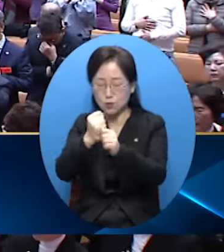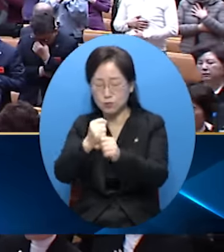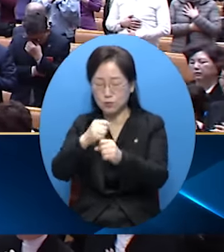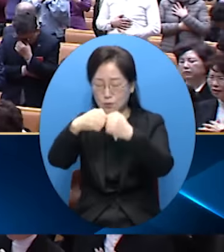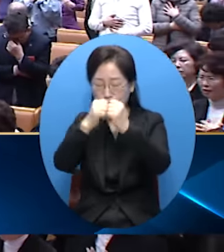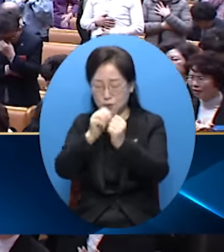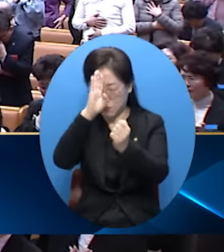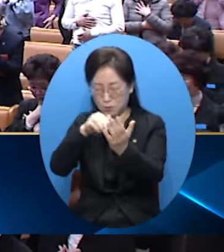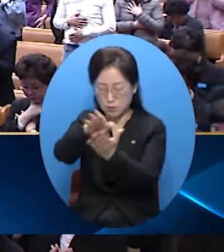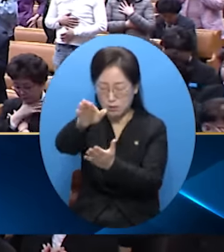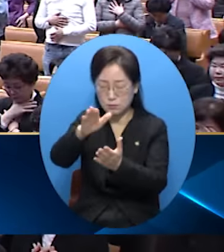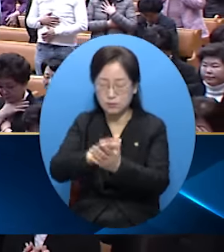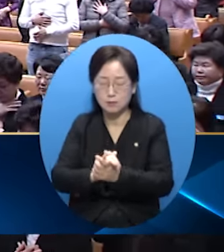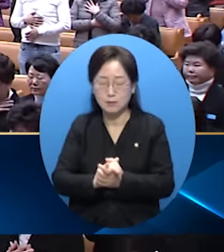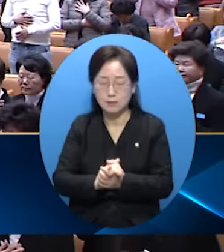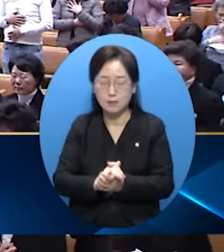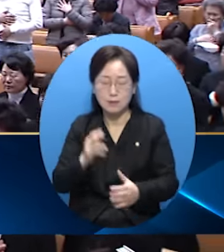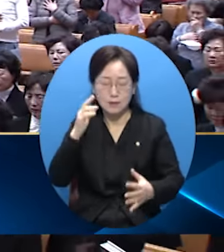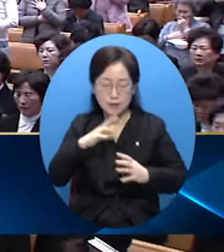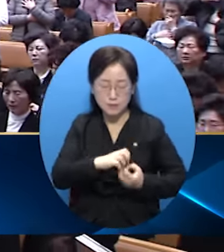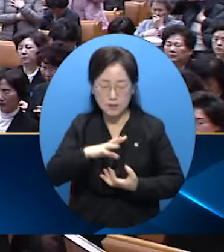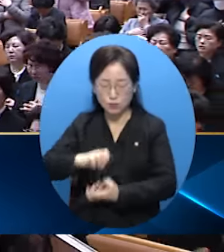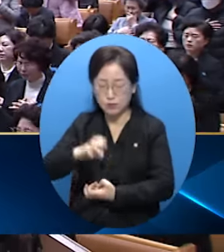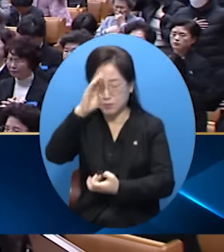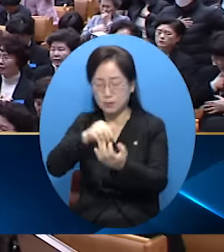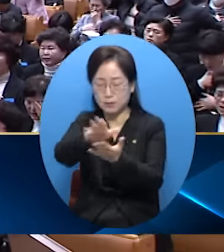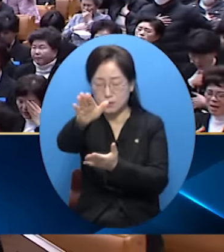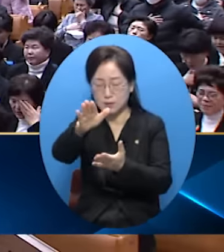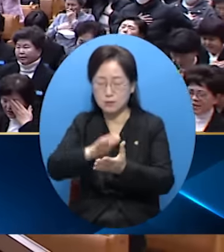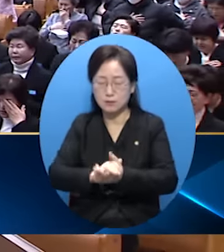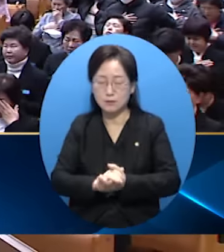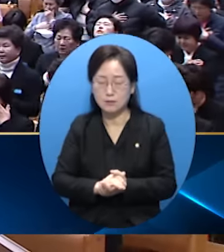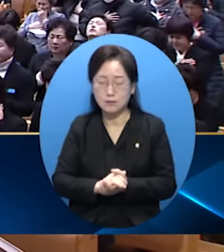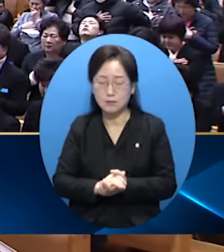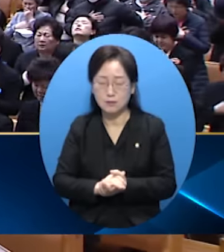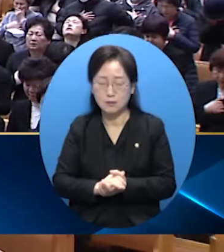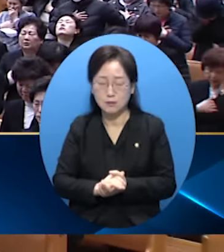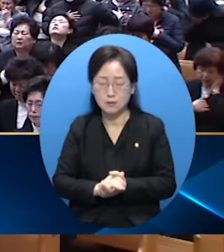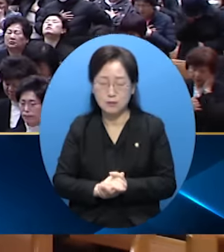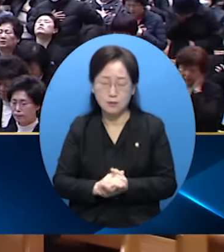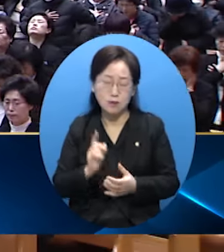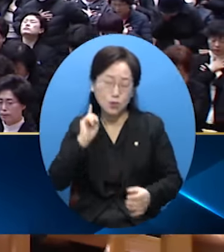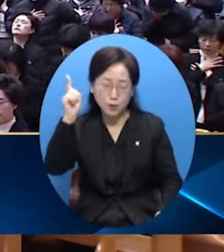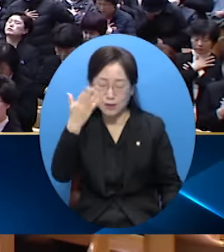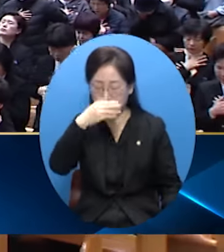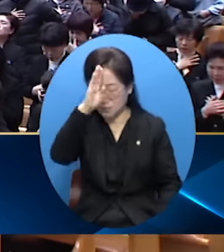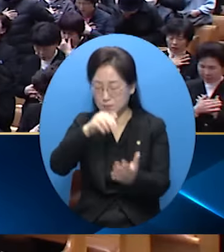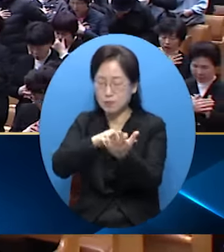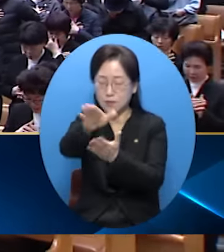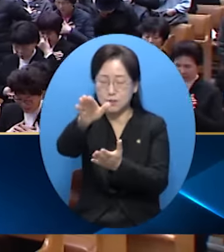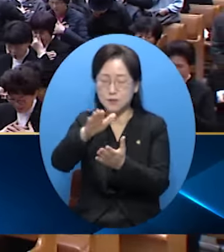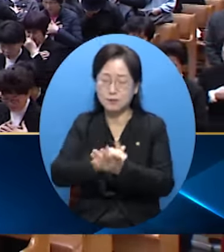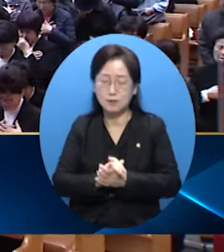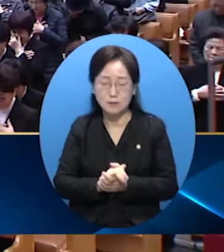병이 물러갈지어다. 심장병, 위장병이 떠나 갈지어다. 고혈압, 당뇨가